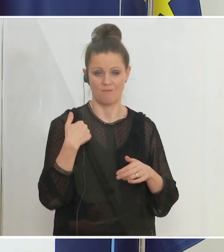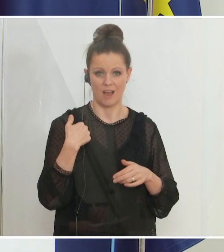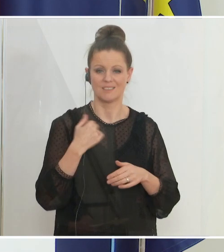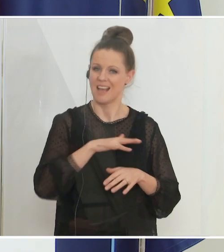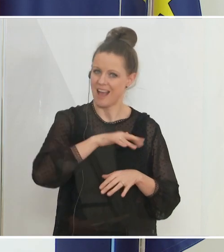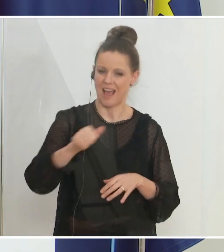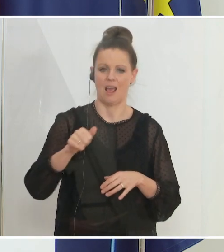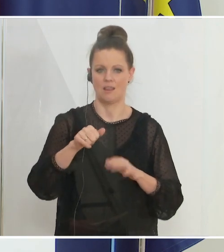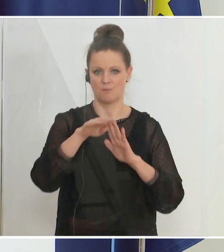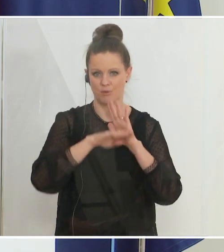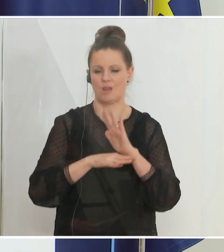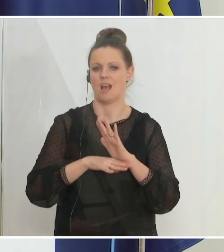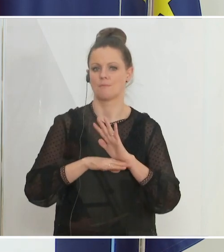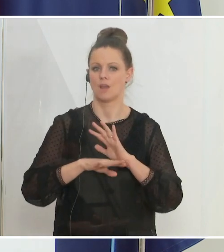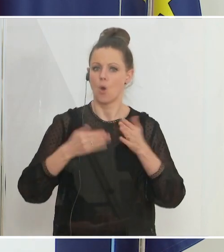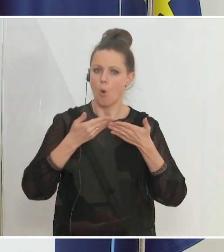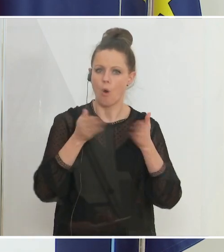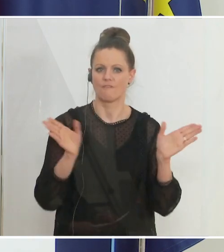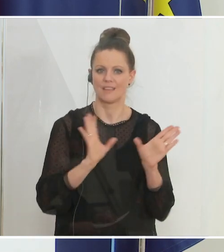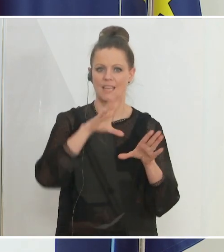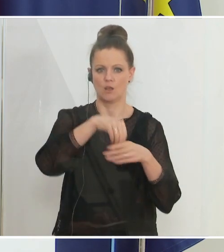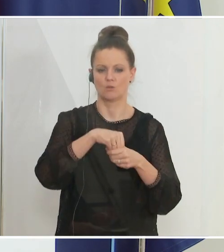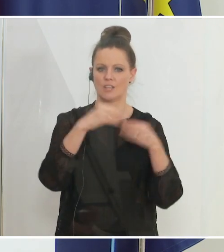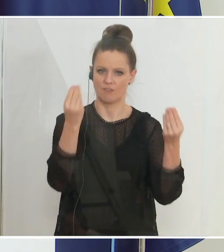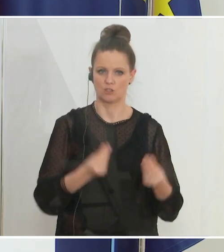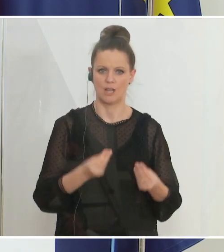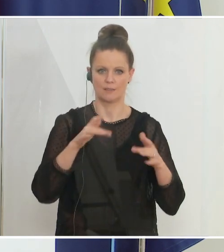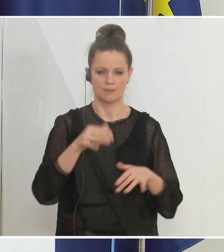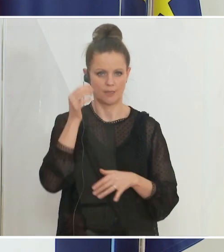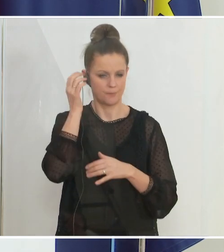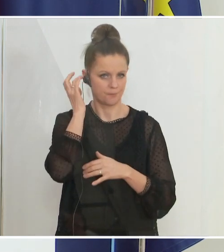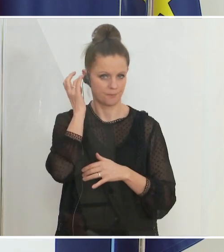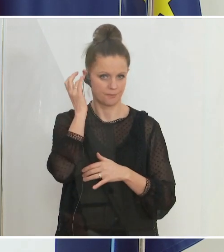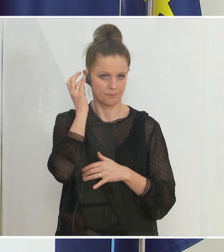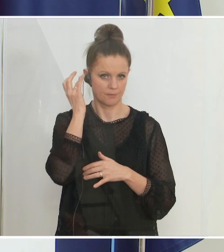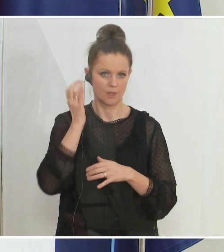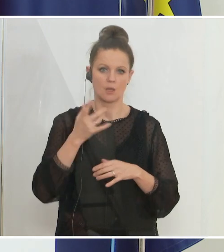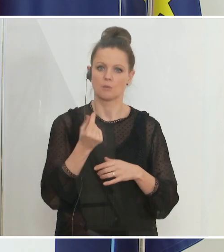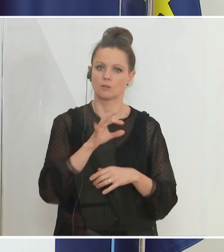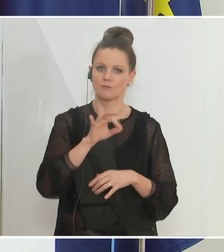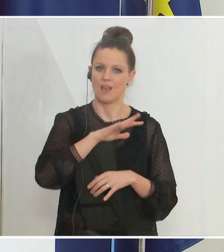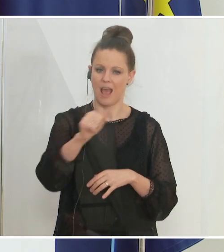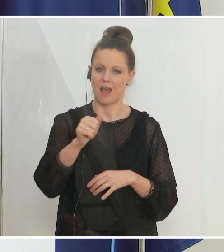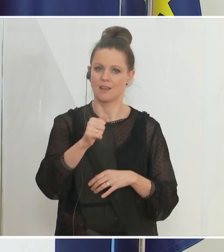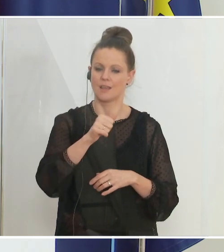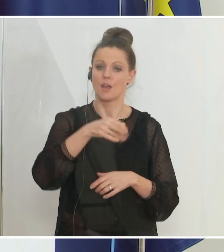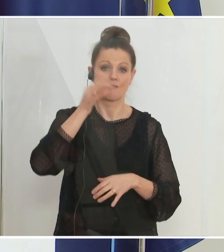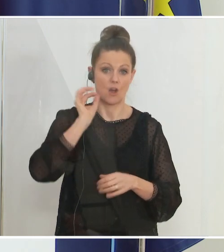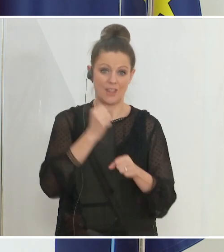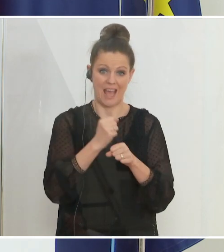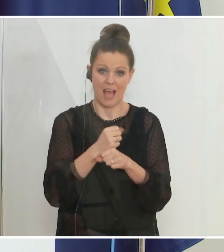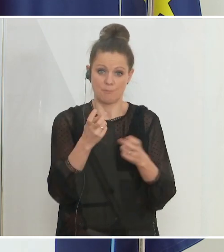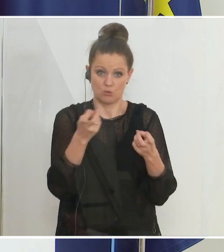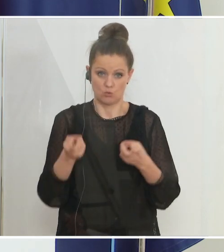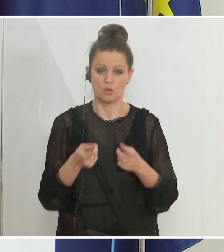ist wichtig zu betonen, offen und inklusiv gestaltet. Es soll möglichst allen arbeitssuchenden Frauen offen stehen, diese